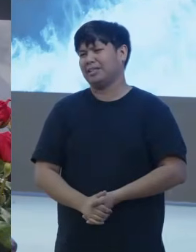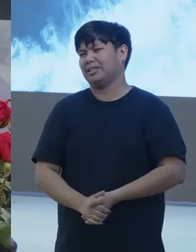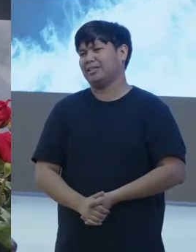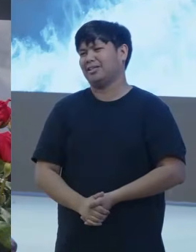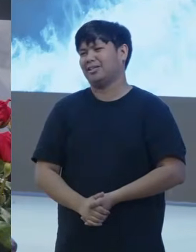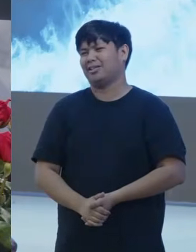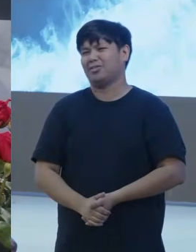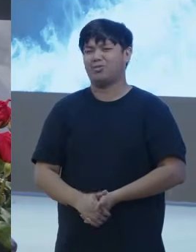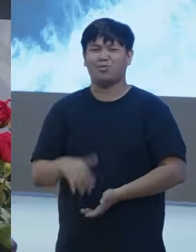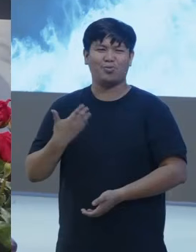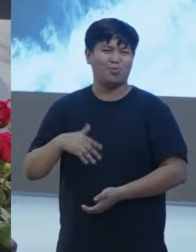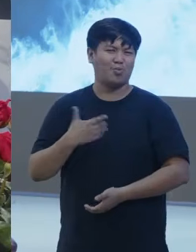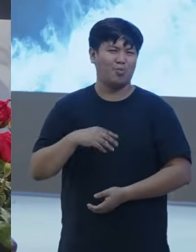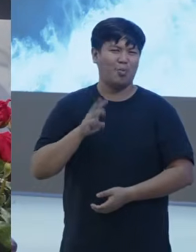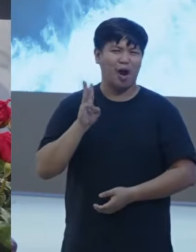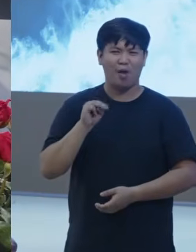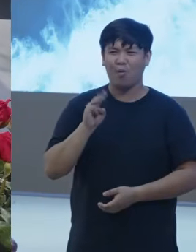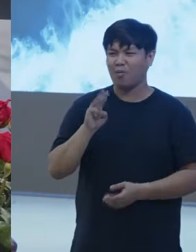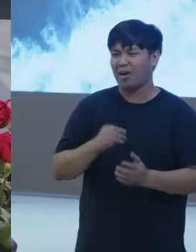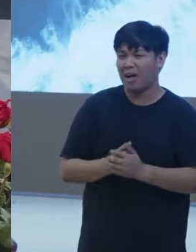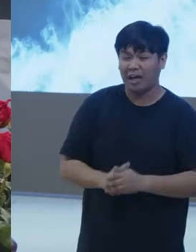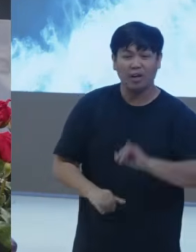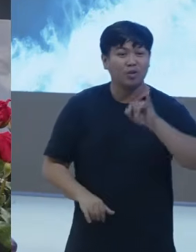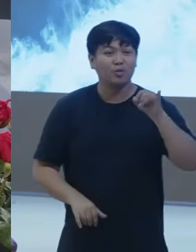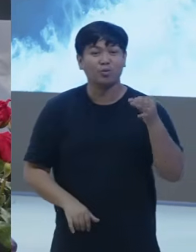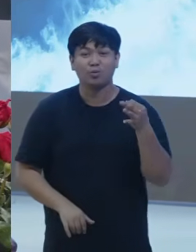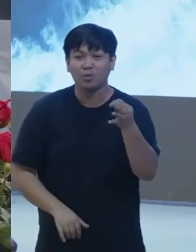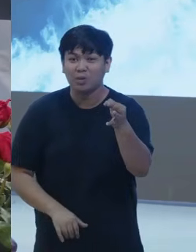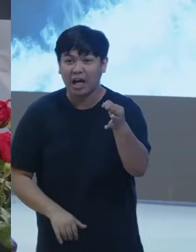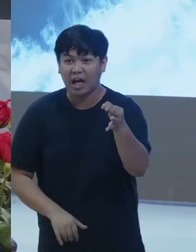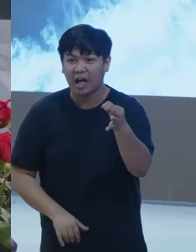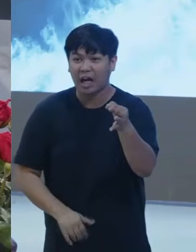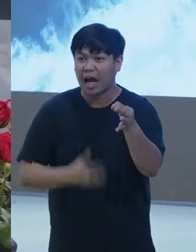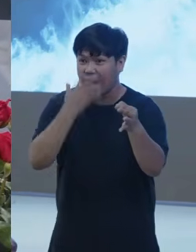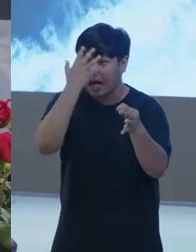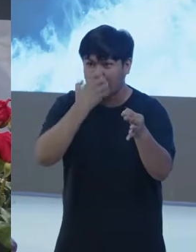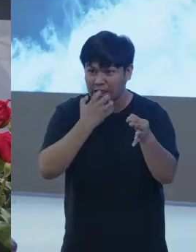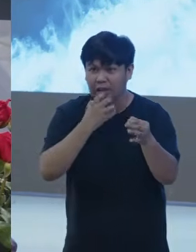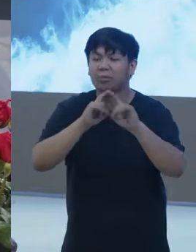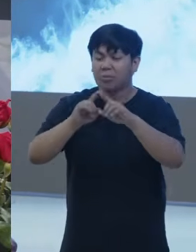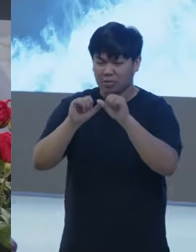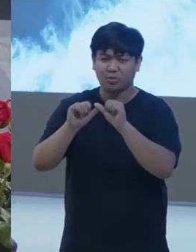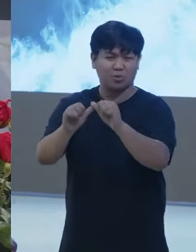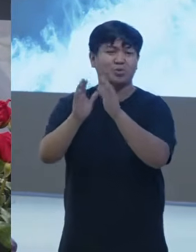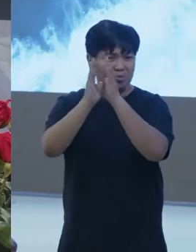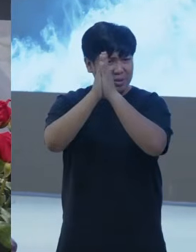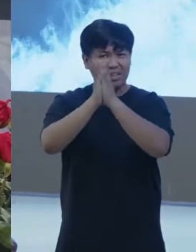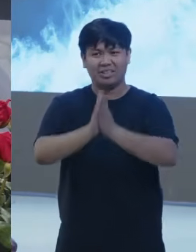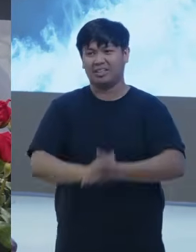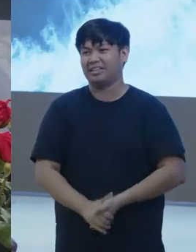manalangin. Galit na galit siya. Pero nag-pray pa rin siya.